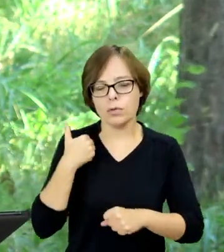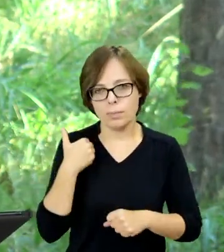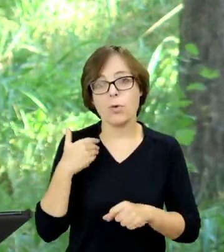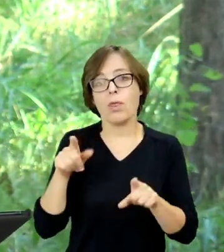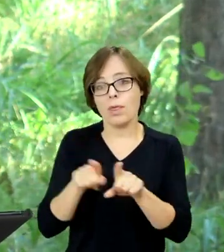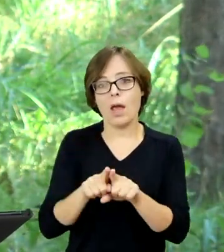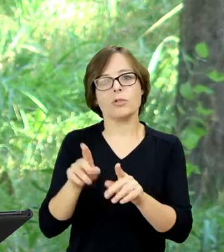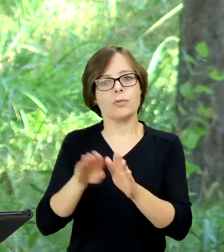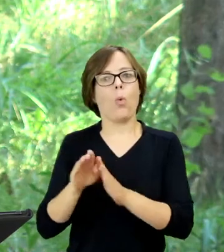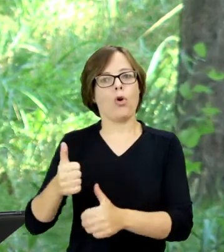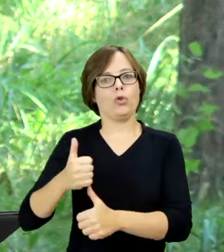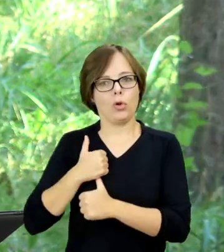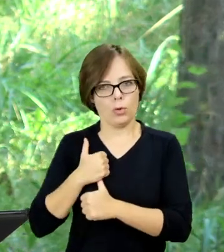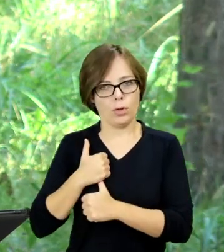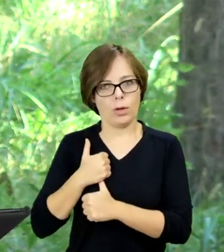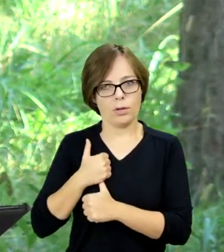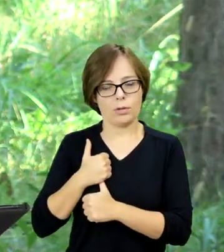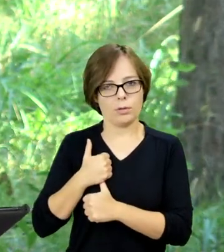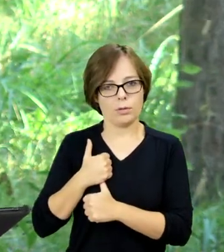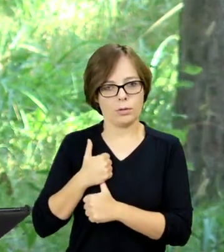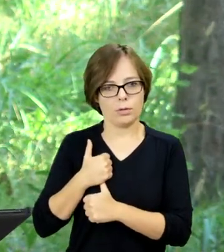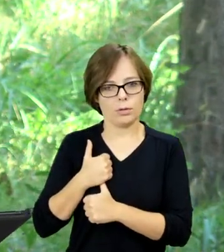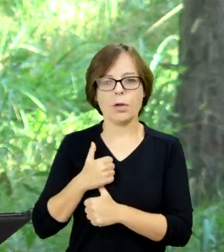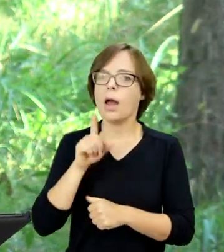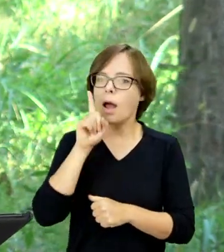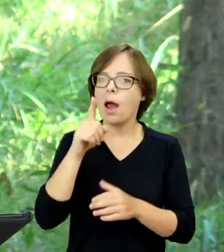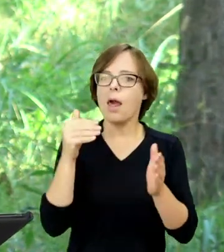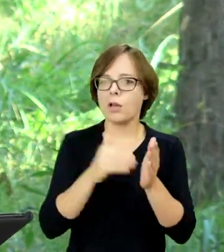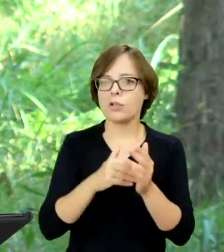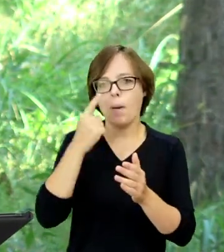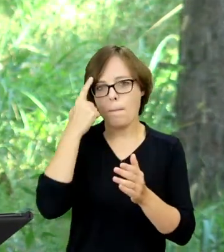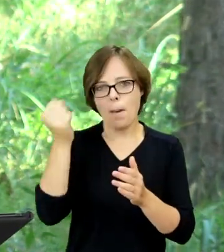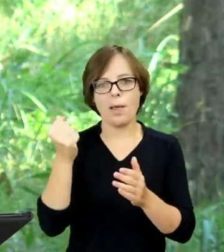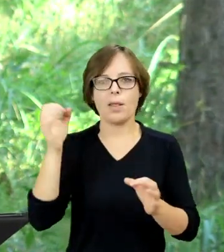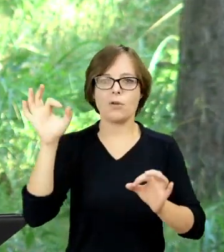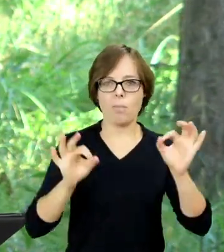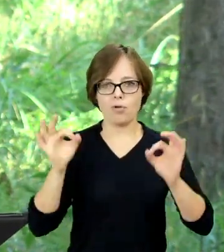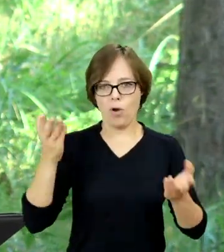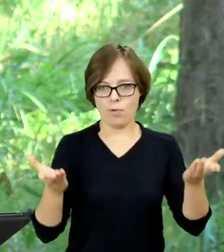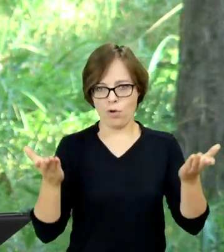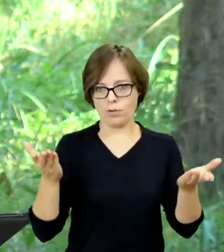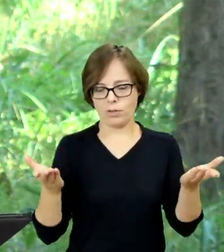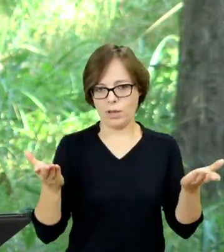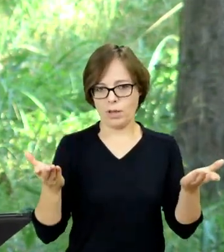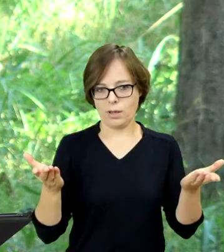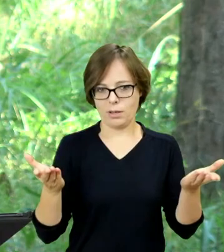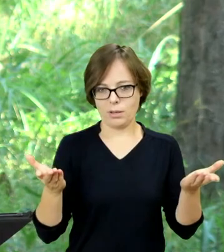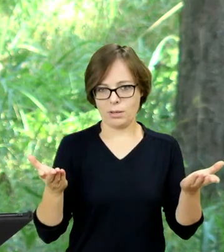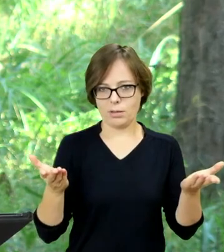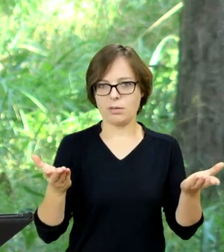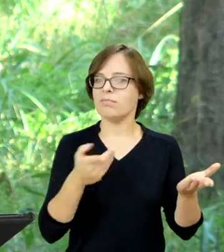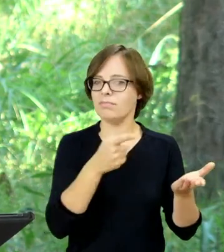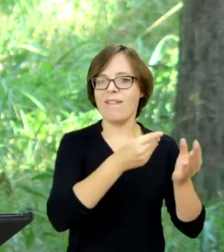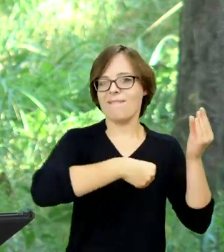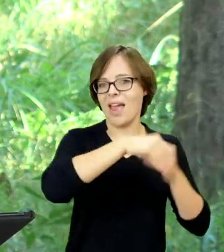żołnierek, ale trzeba pamiętać o tej proporcji. Ona rzeczywiście jest zdecydowanie na